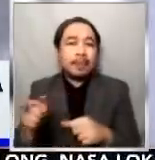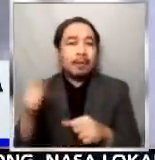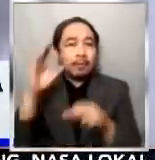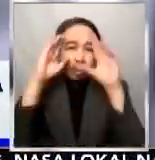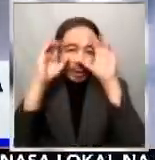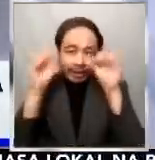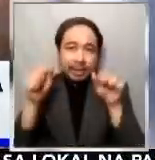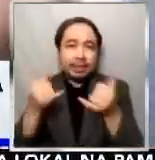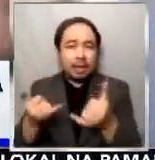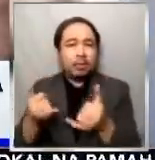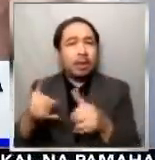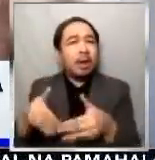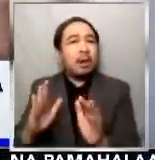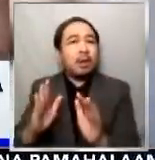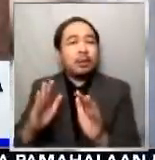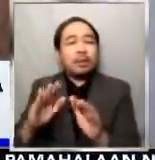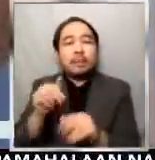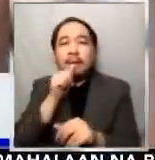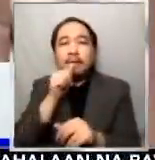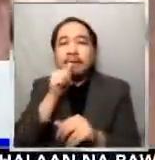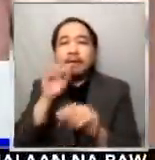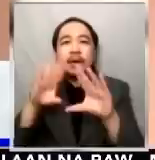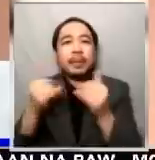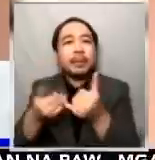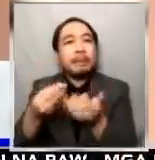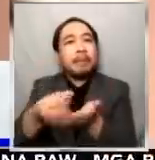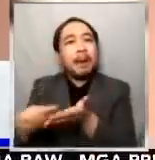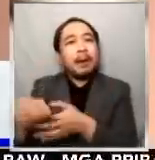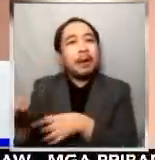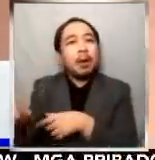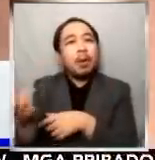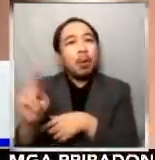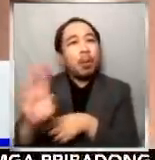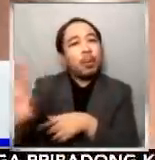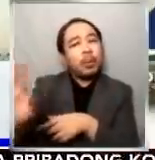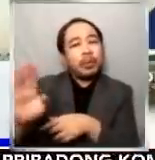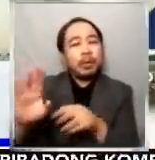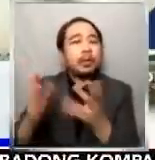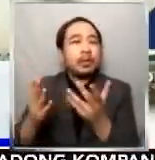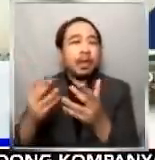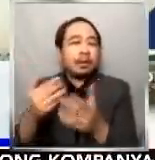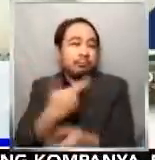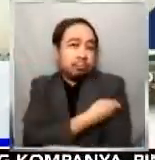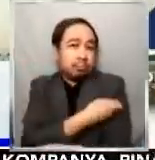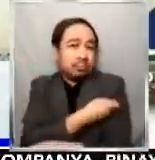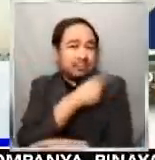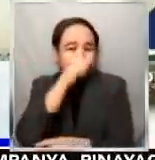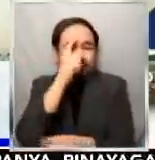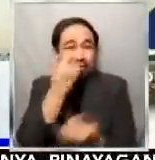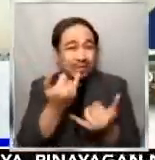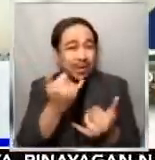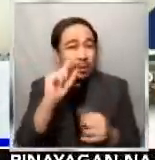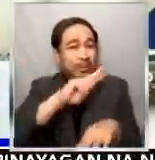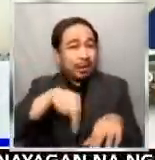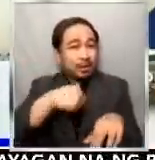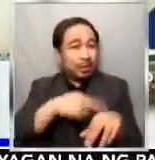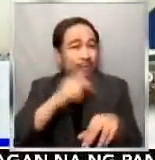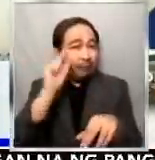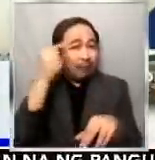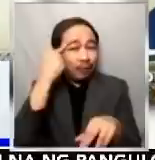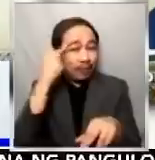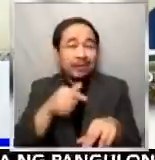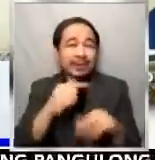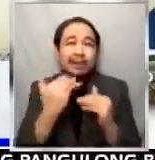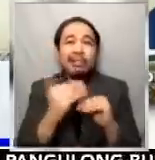kanilang mga bakuna. Limitado raw kasi ang nakukuhang bakuna ng national government sa ngayon. I have ordered